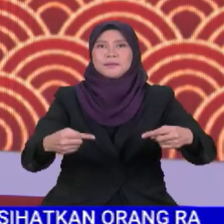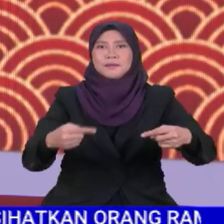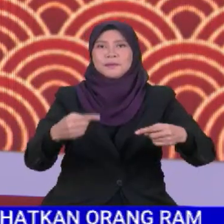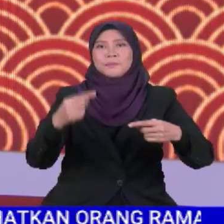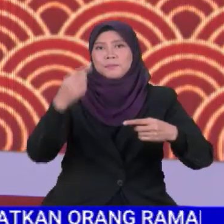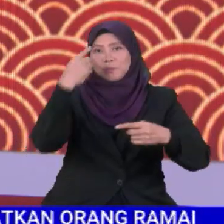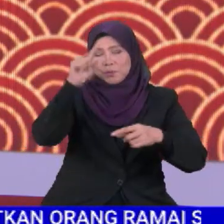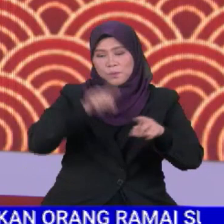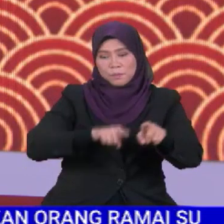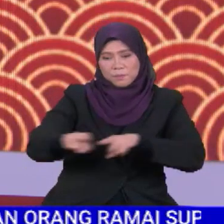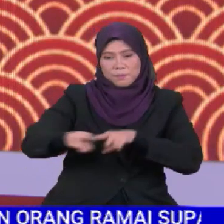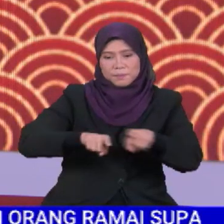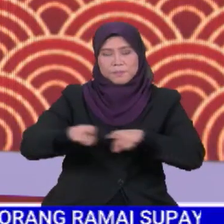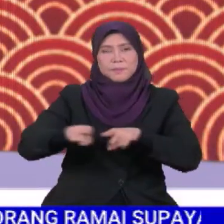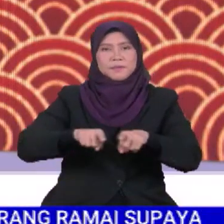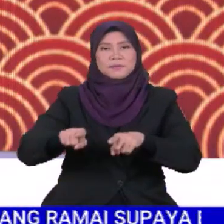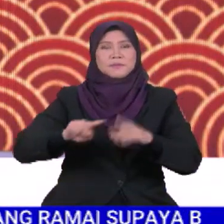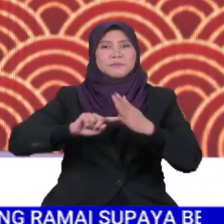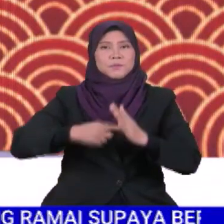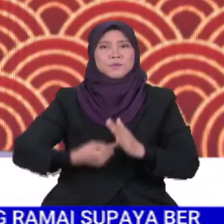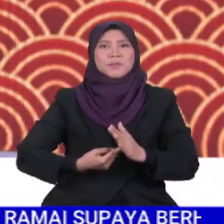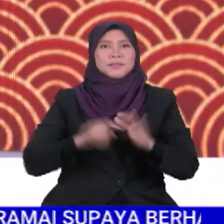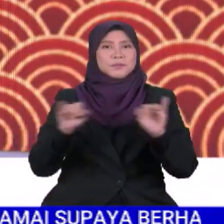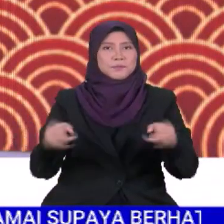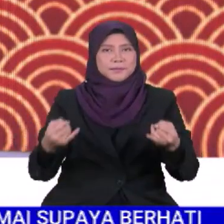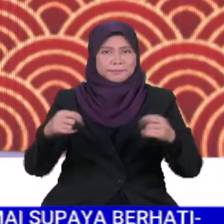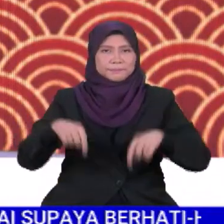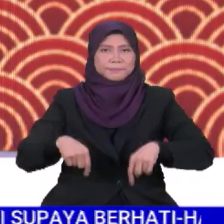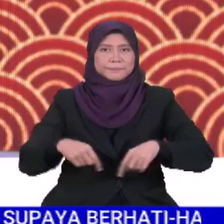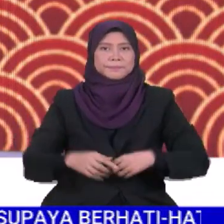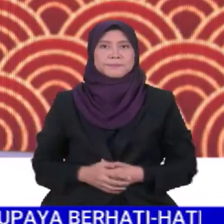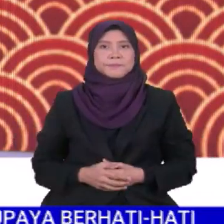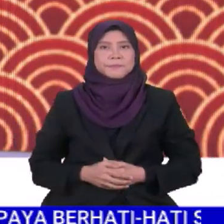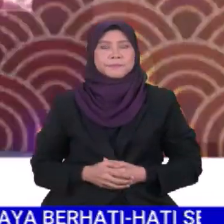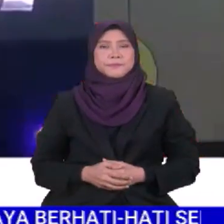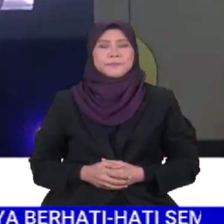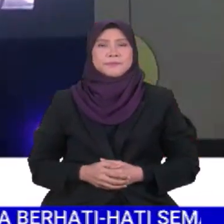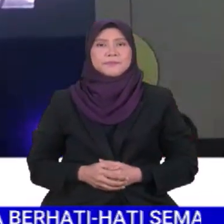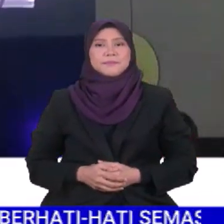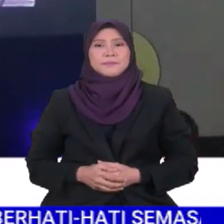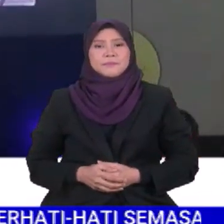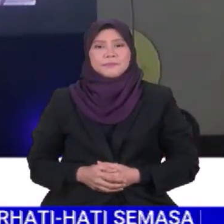pada perlumbaan Tour of Sajah bermula Jumaat ini.